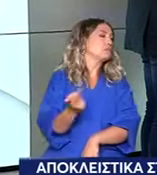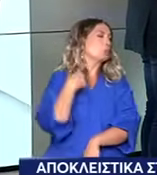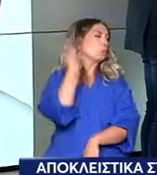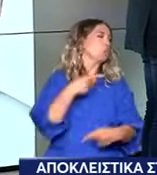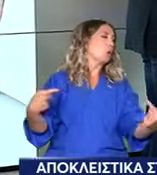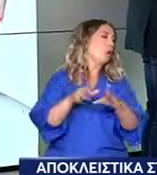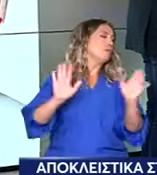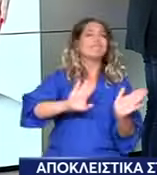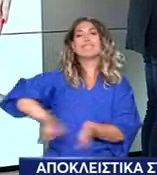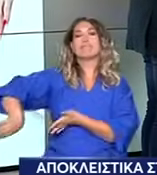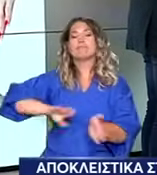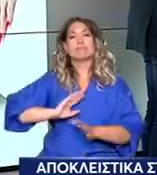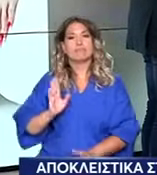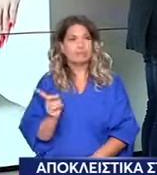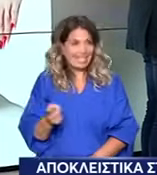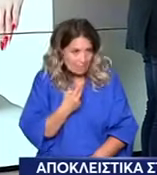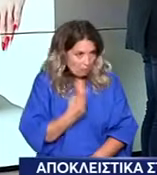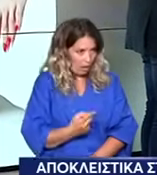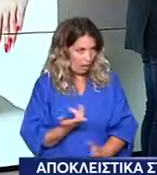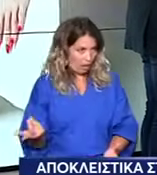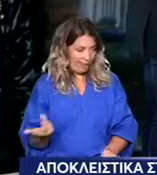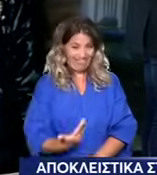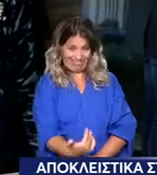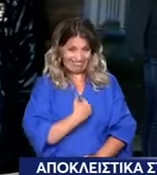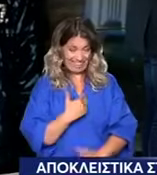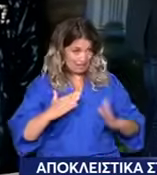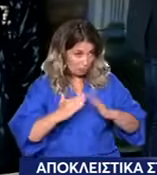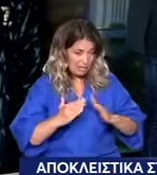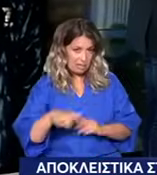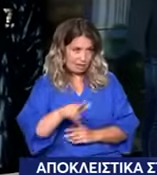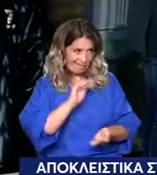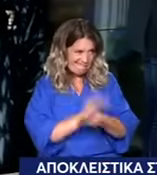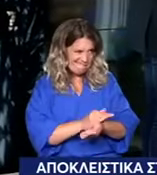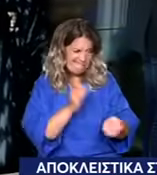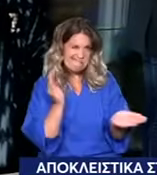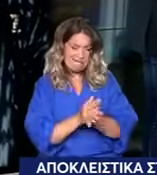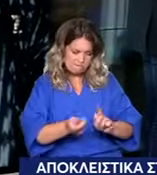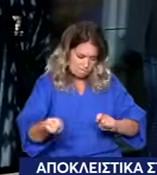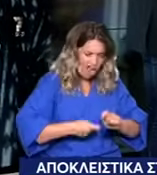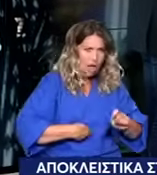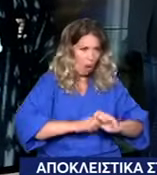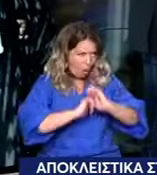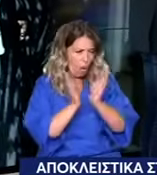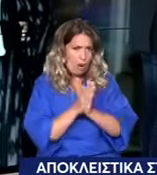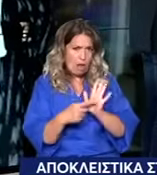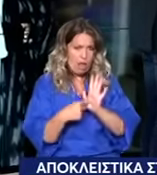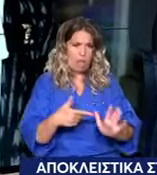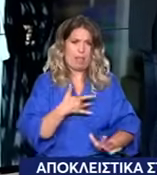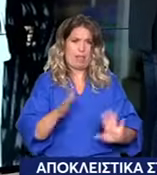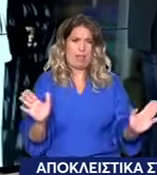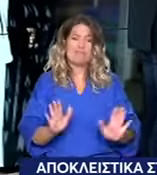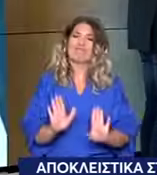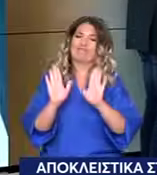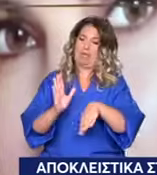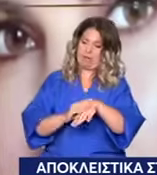ότι εγώ δέχτηκα την επίθεση και πήγα να μου τη στήσουν μετά, κανονικά. Και πήγα να μου τη στήσει ένας άνθρωπος μέσα από το γραφείο. Κύριε Βαγγελάτο, μου